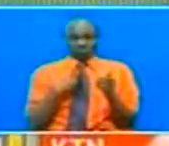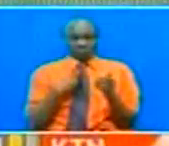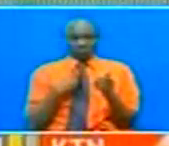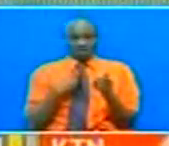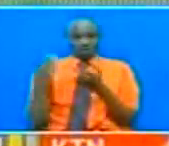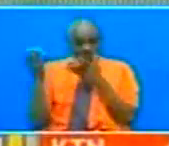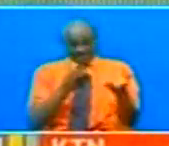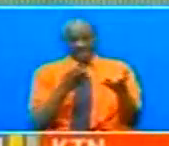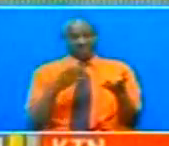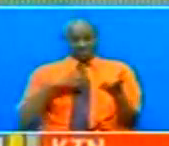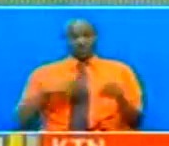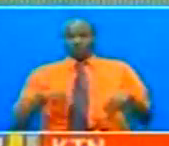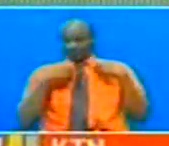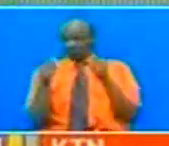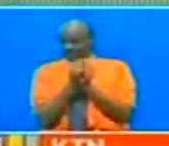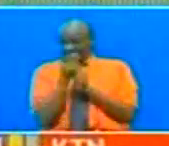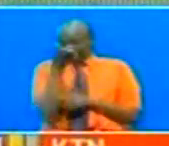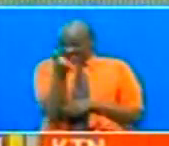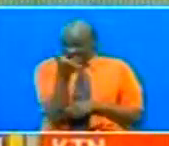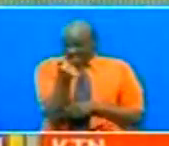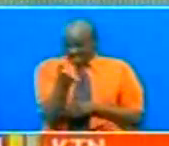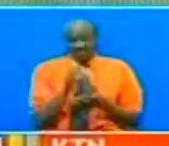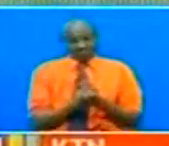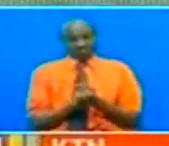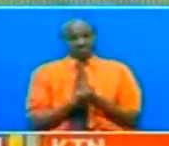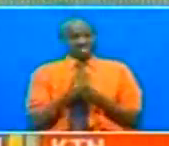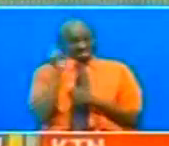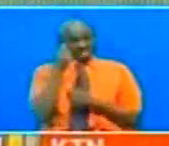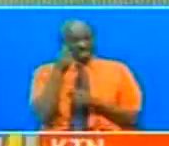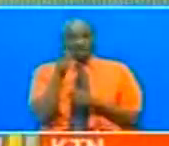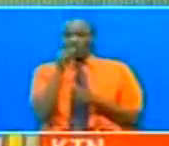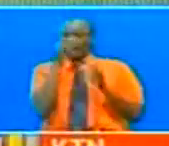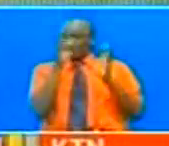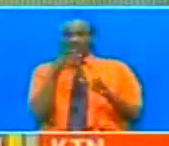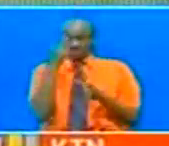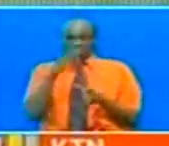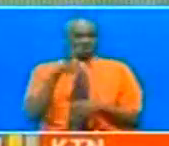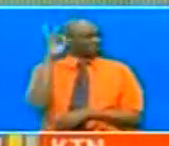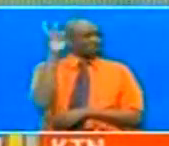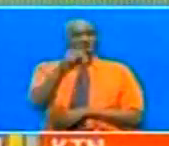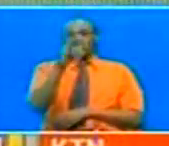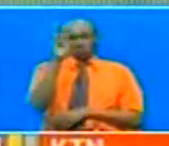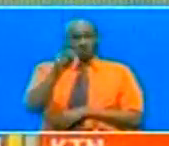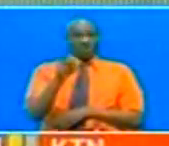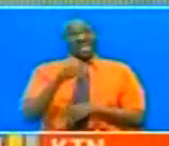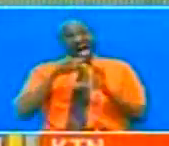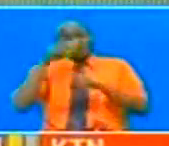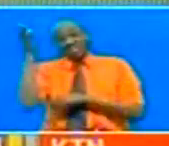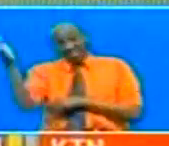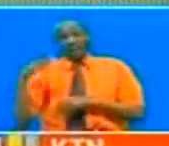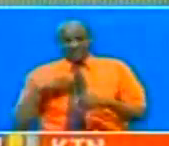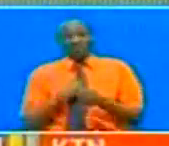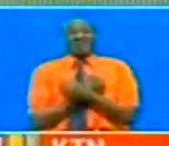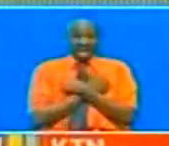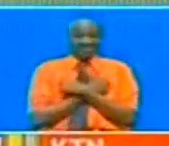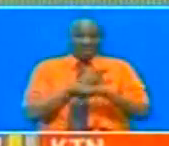kuleta uwiano humu nchini. Fred Ouma anasema la, kwa sababu nje watu wanapendana,